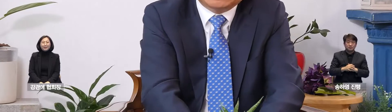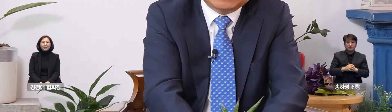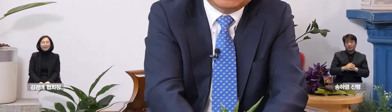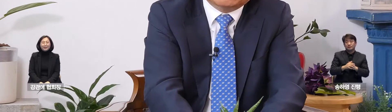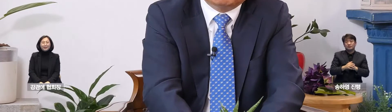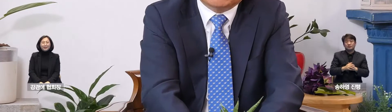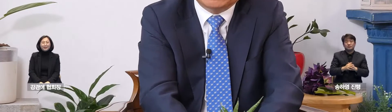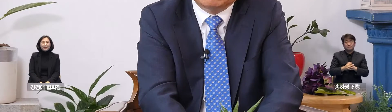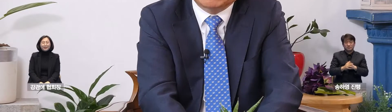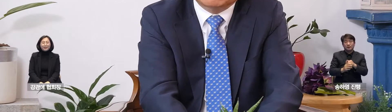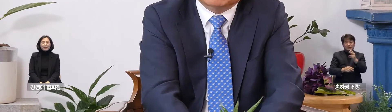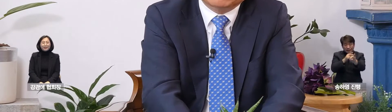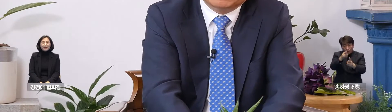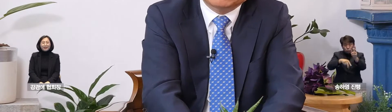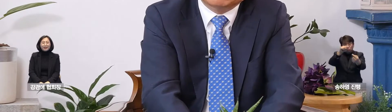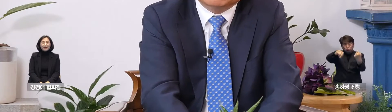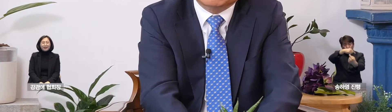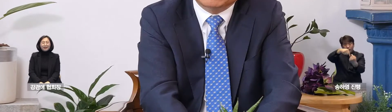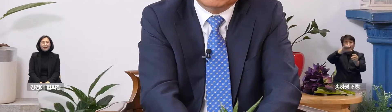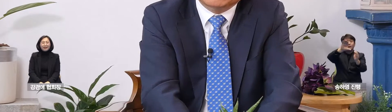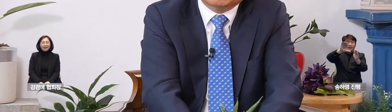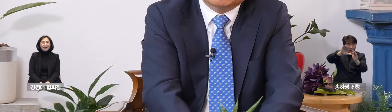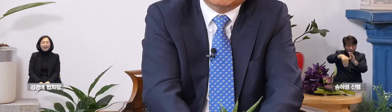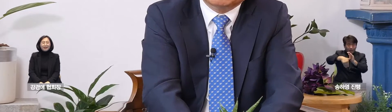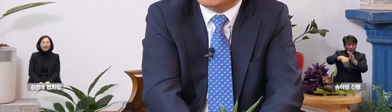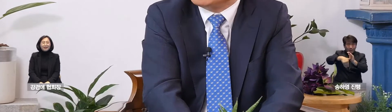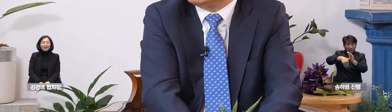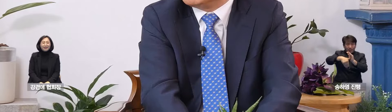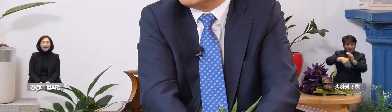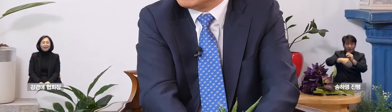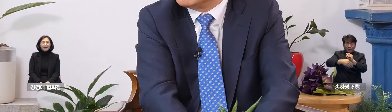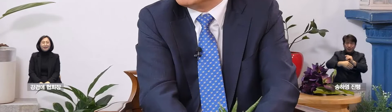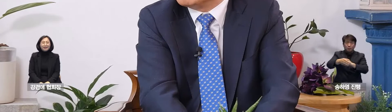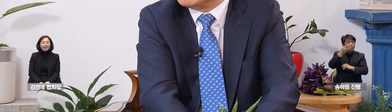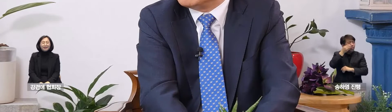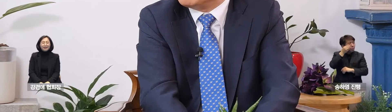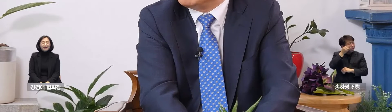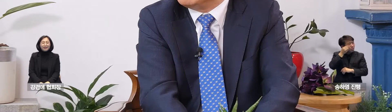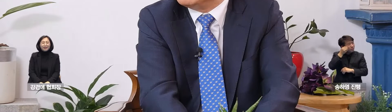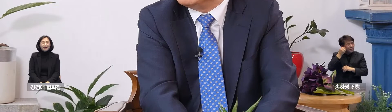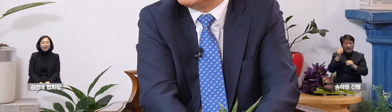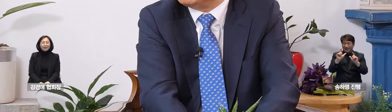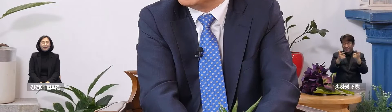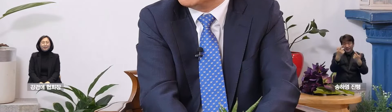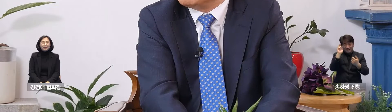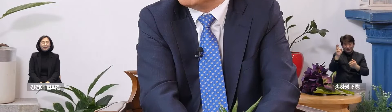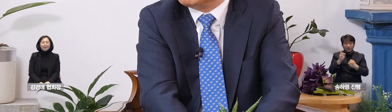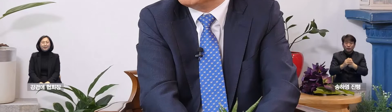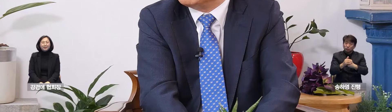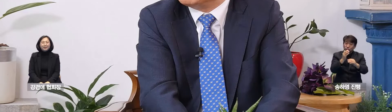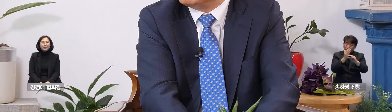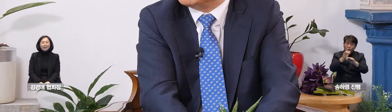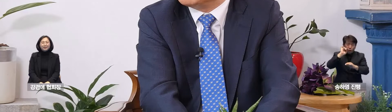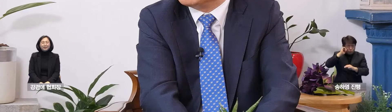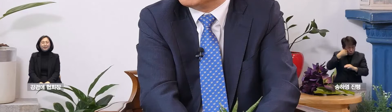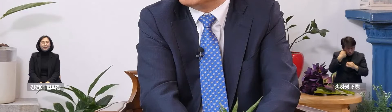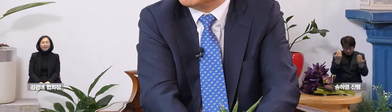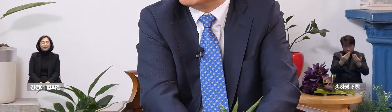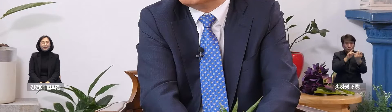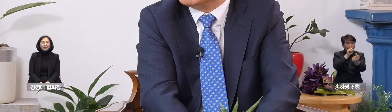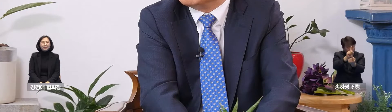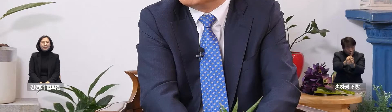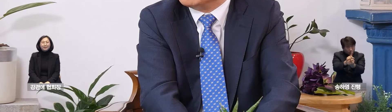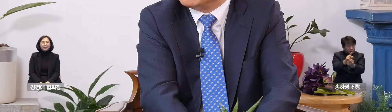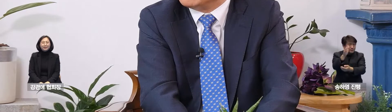사업을 이렇게 운영하시면서 경영하시면서 이렇게 순탄하지만은 않았던 것 같아요. 중간에 뭐 어려운 일도 좀